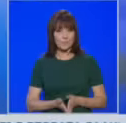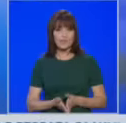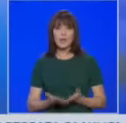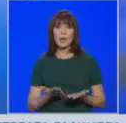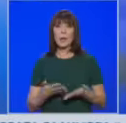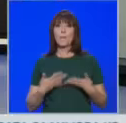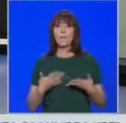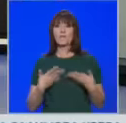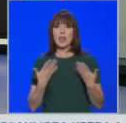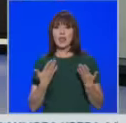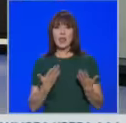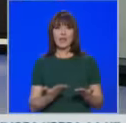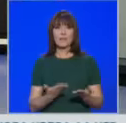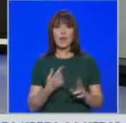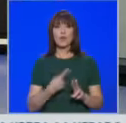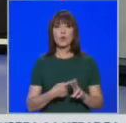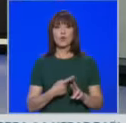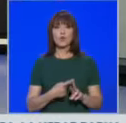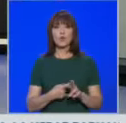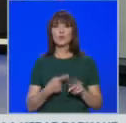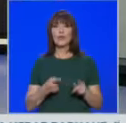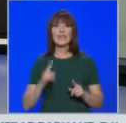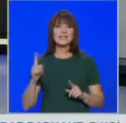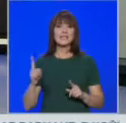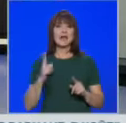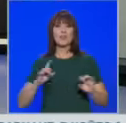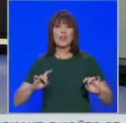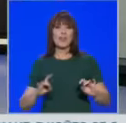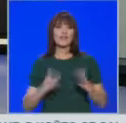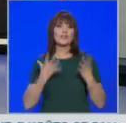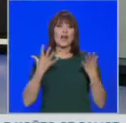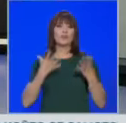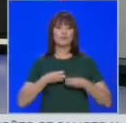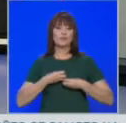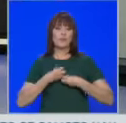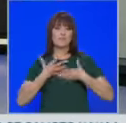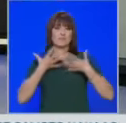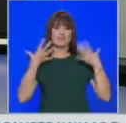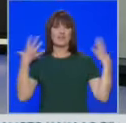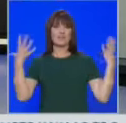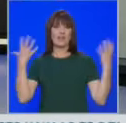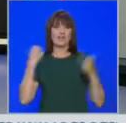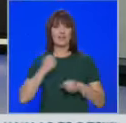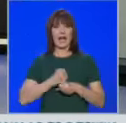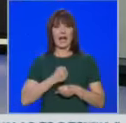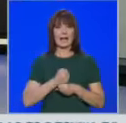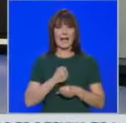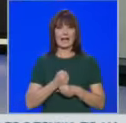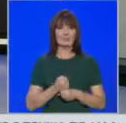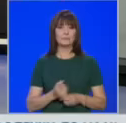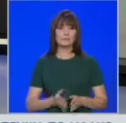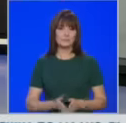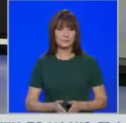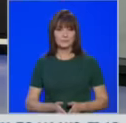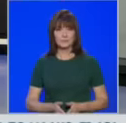ни да пожелаем на Нургюл това да е само началото на една блестяща кариера, която те първо е чака още спорт, след